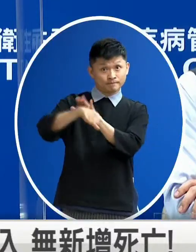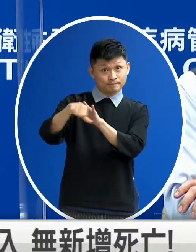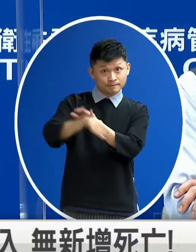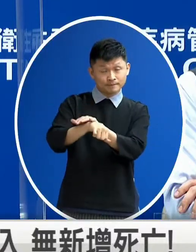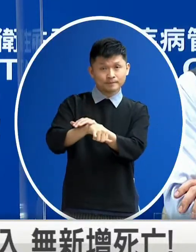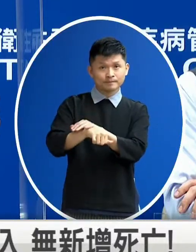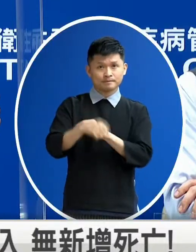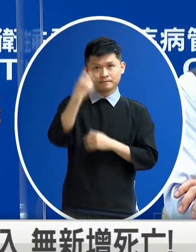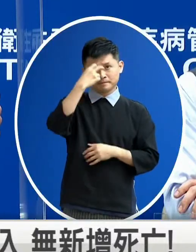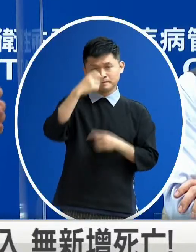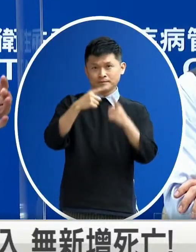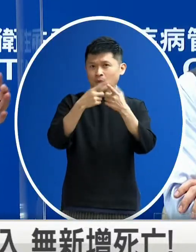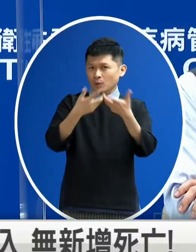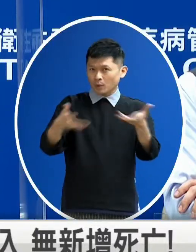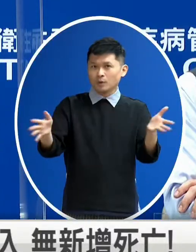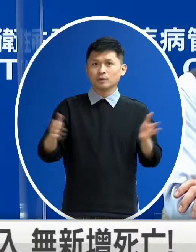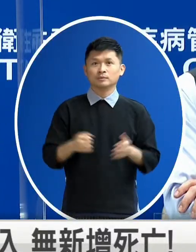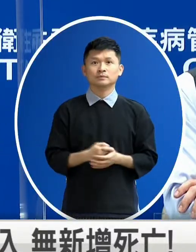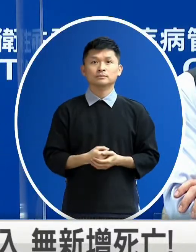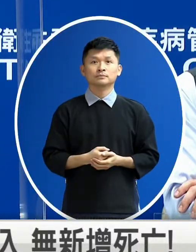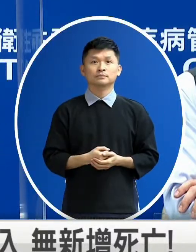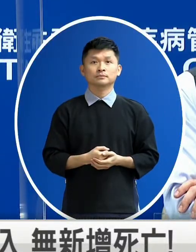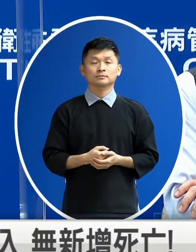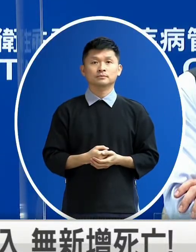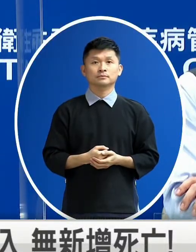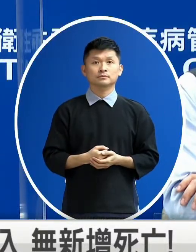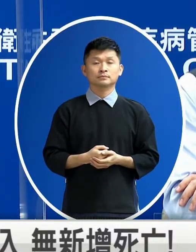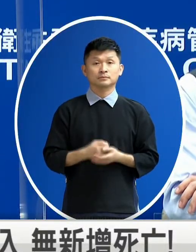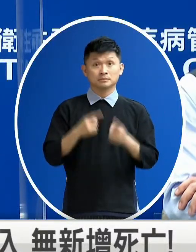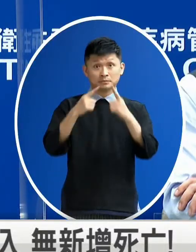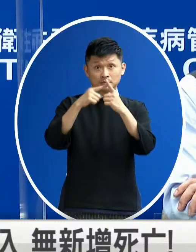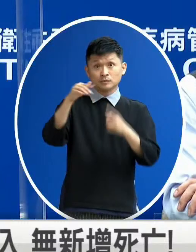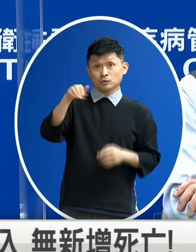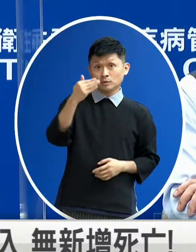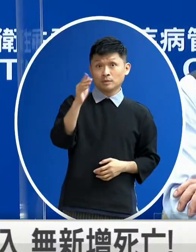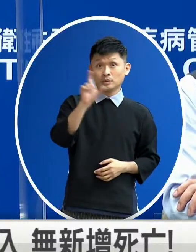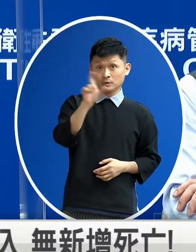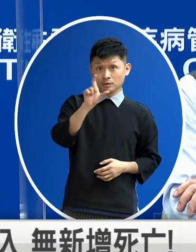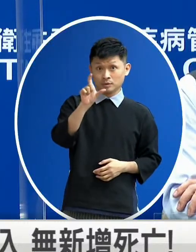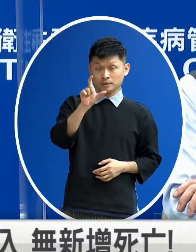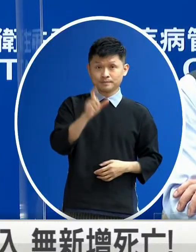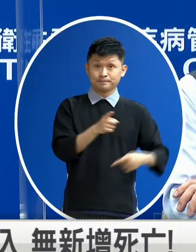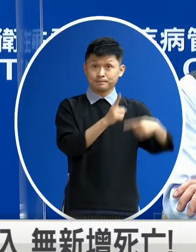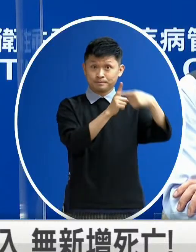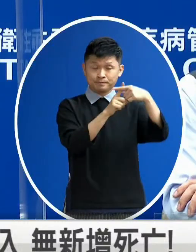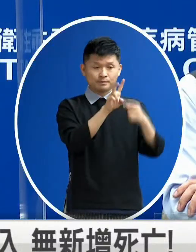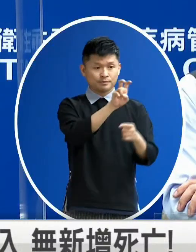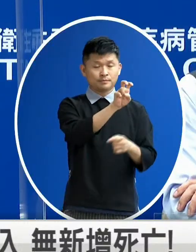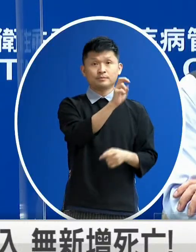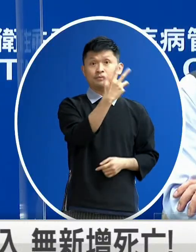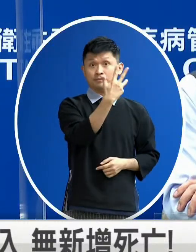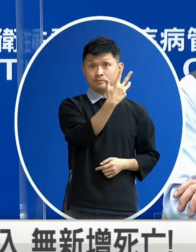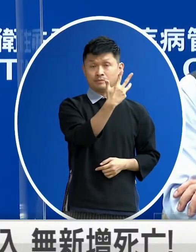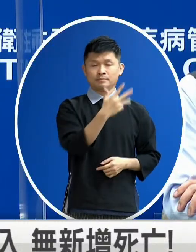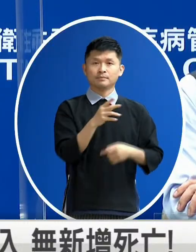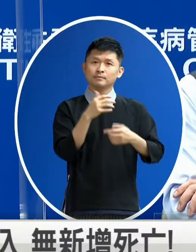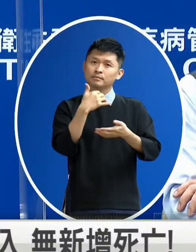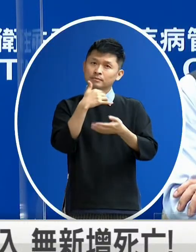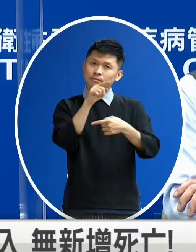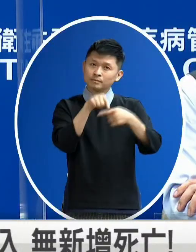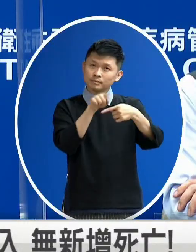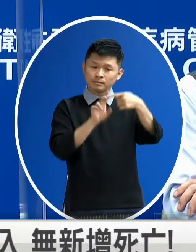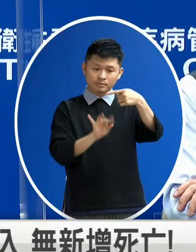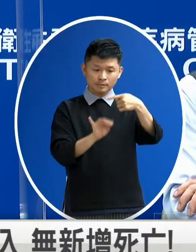昨天入境裁检比较多，因为人也进了大概960人，那裁检阳性的28位，那百分比